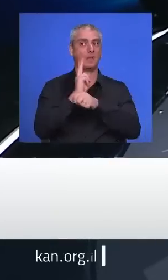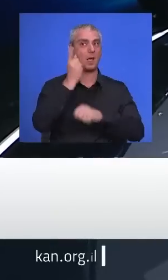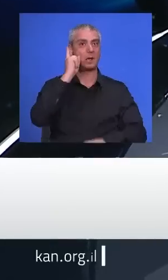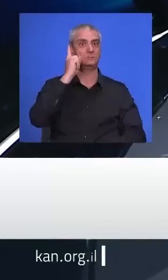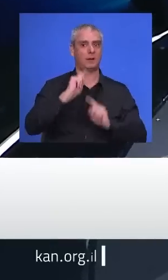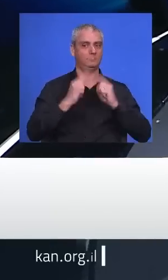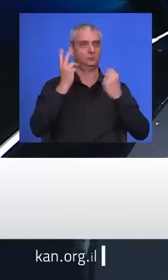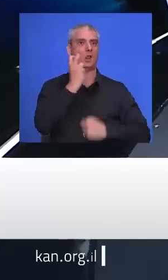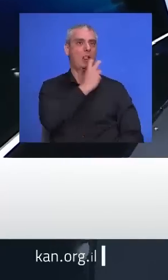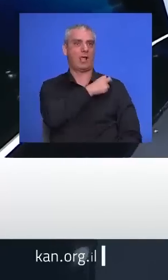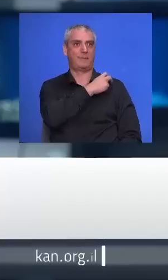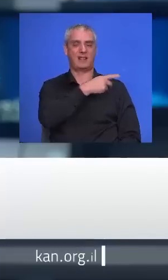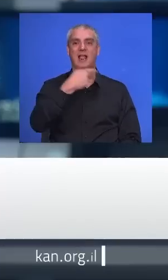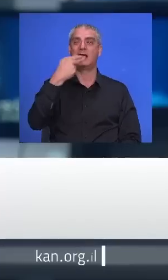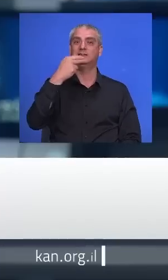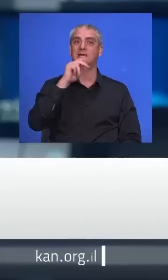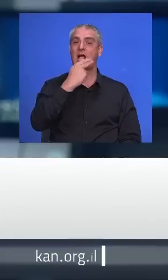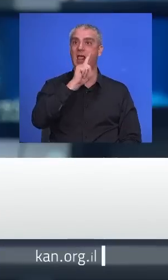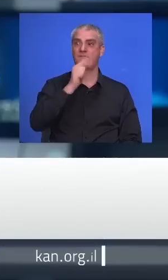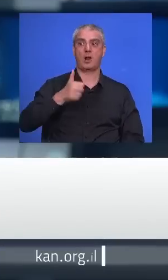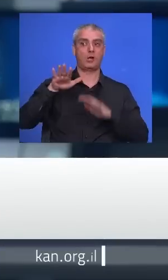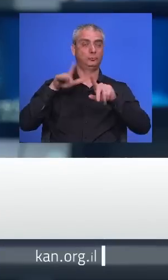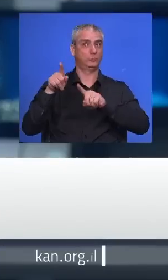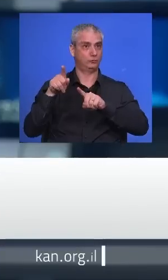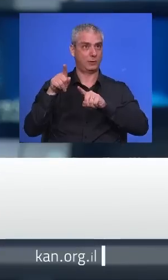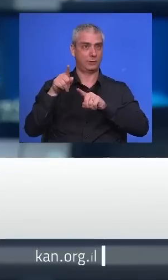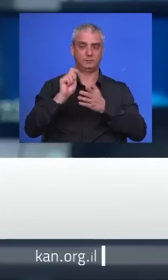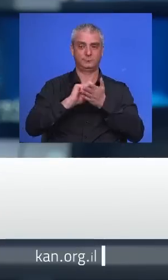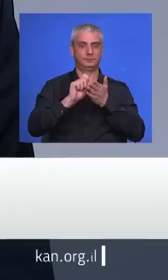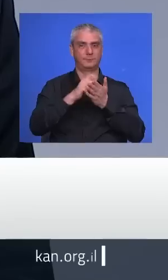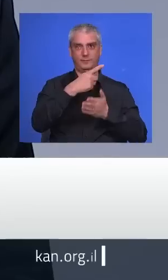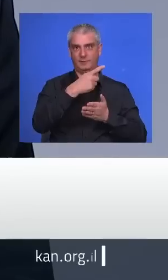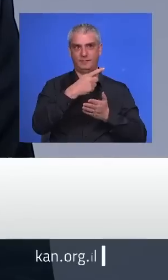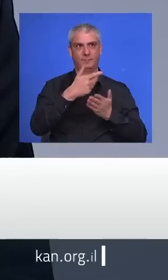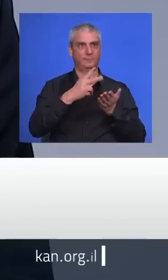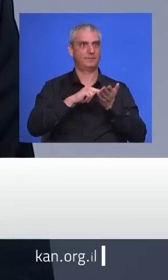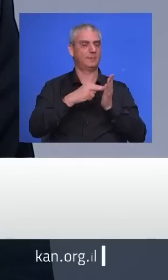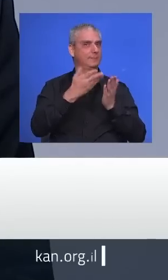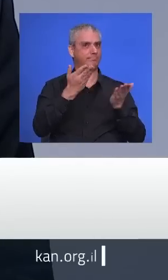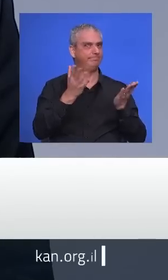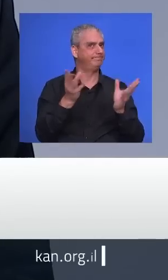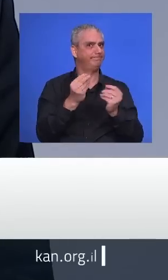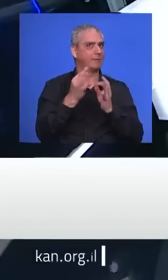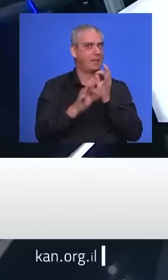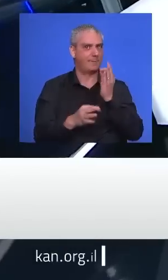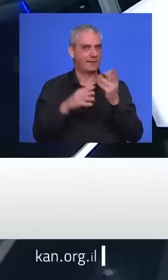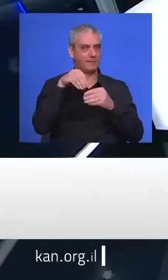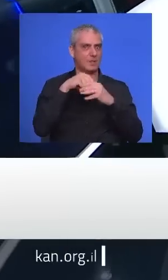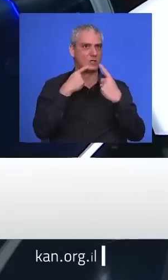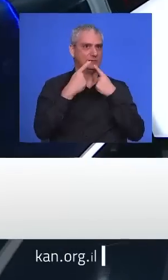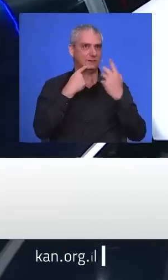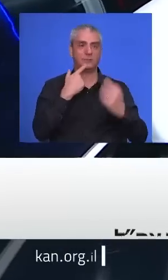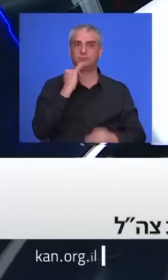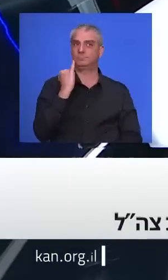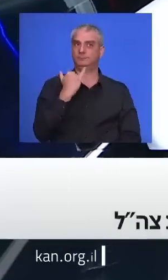חריגה של הרמטכ"ל הרצי הלוי לראש הממשלה נתניהו. גילי כהן, כתבתנו המדינית, אנחנו איתך עם הפרטים מתוך השיחה הזאת. כן,